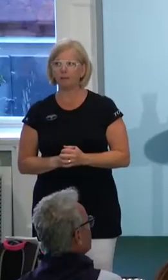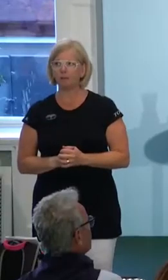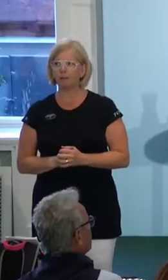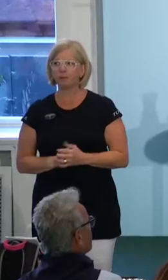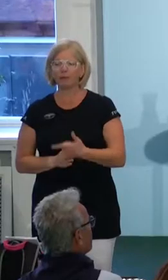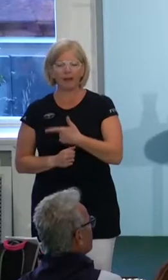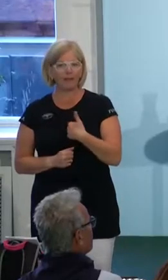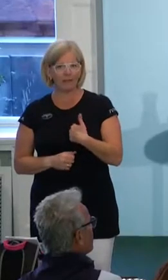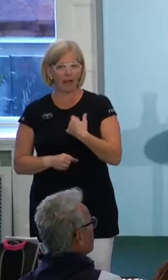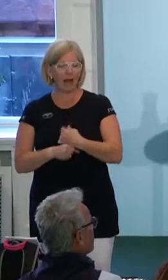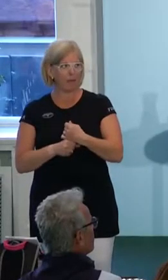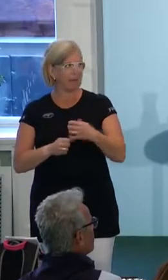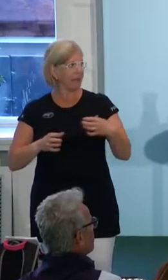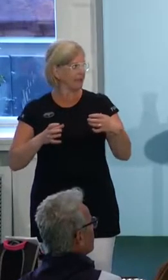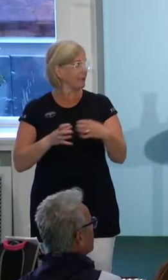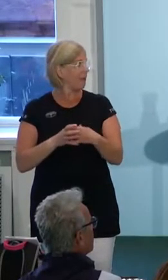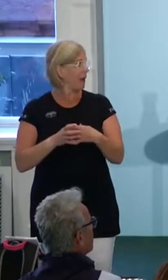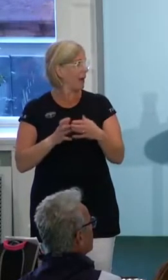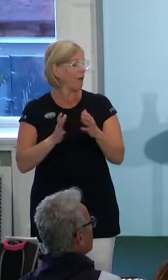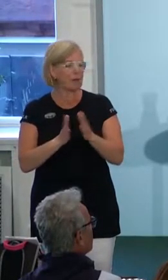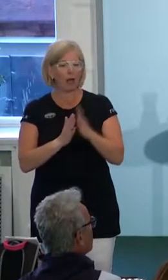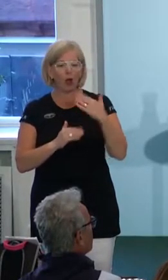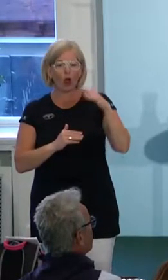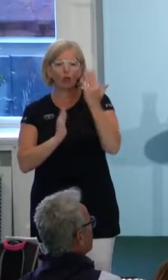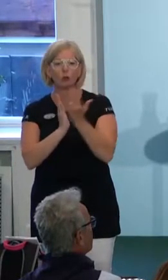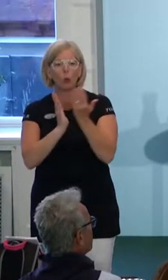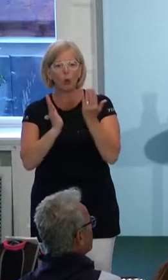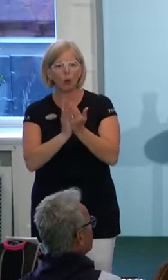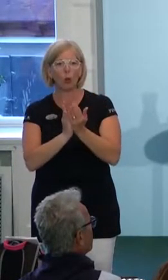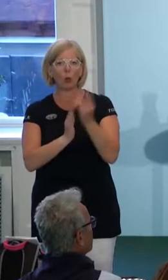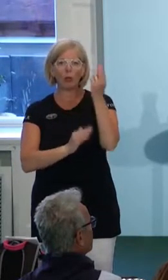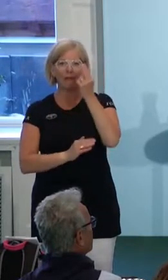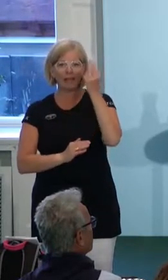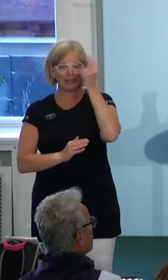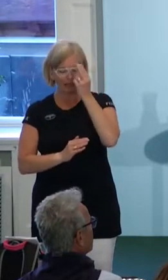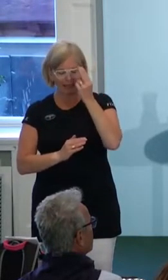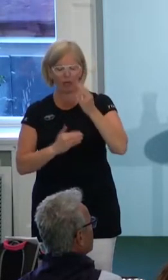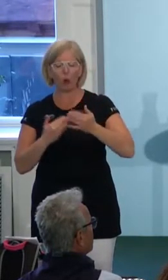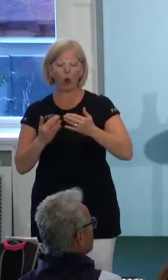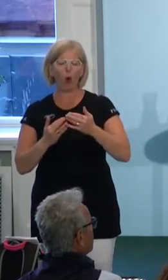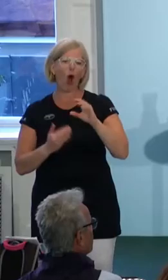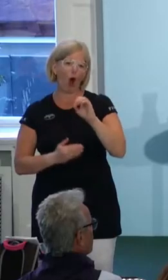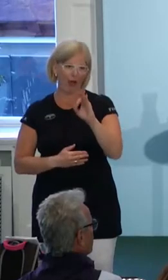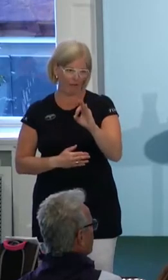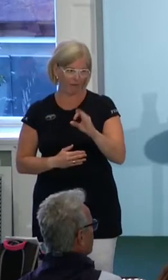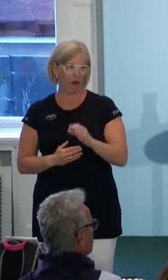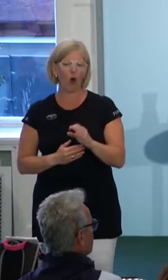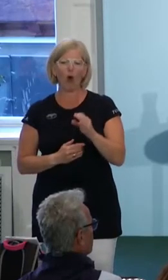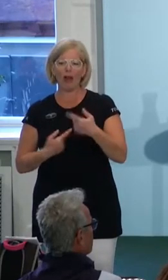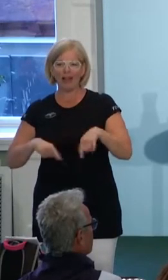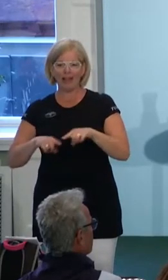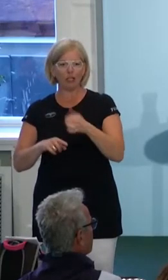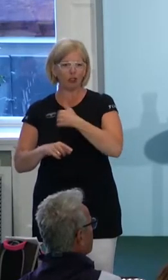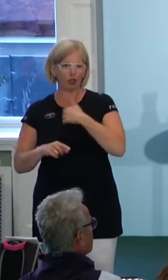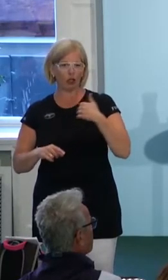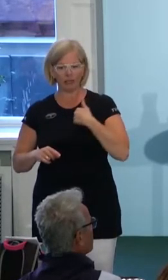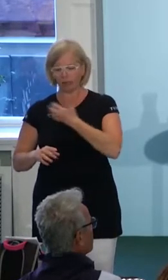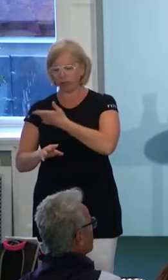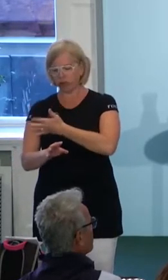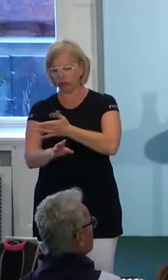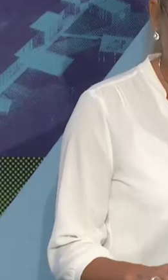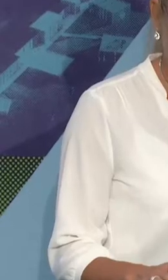arbetar tillsammans med högskolor, universitet och Arbetsförmedlingen och Länsstyrelsen sedan många år, något som vi